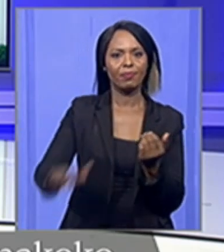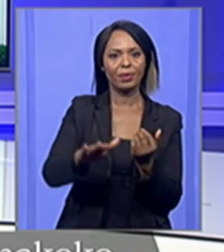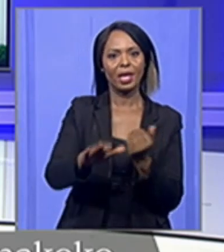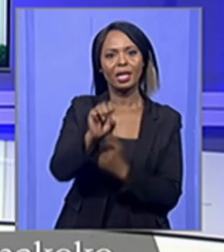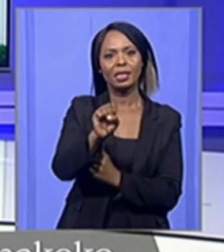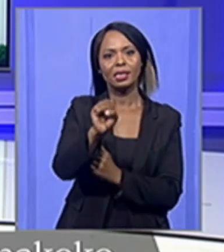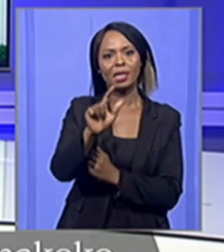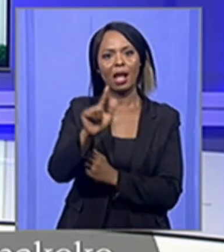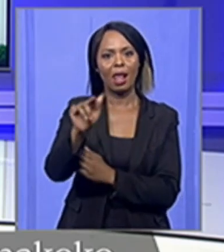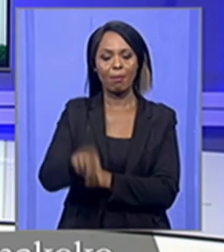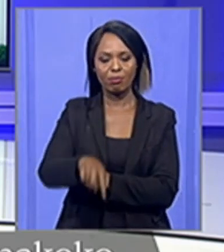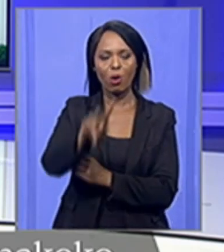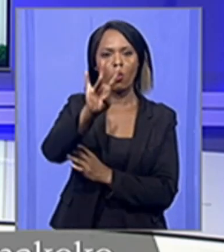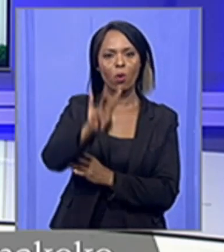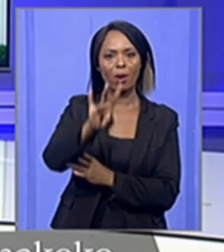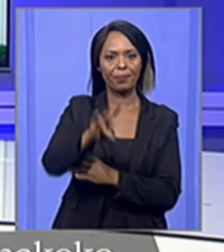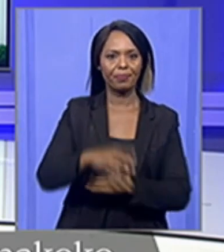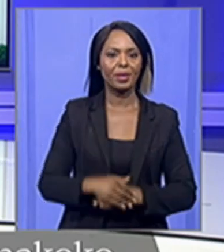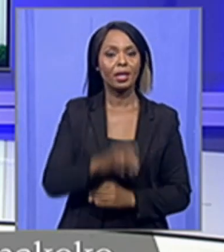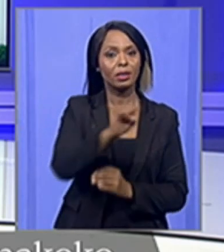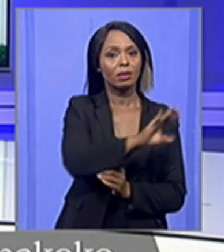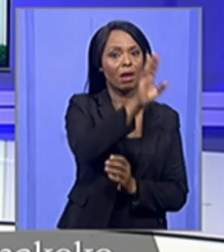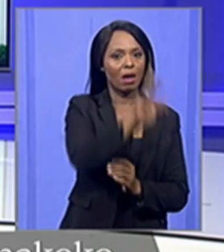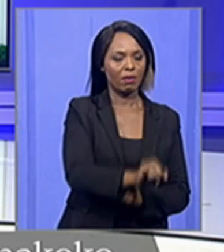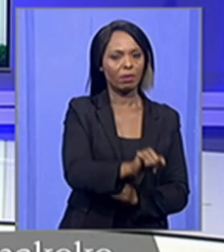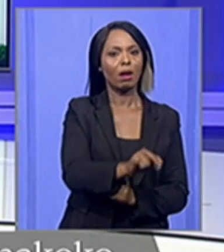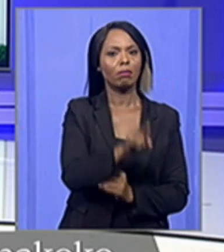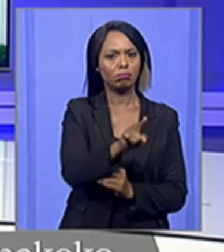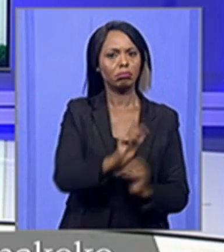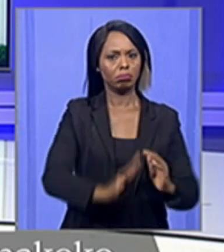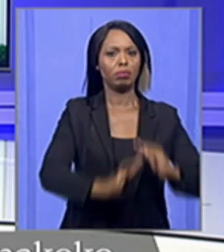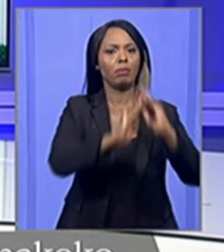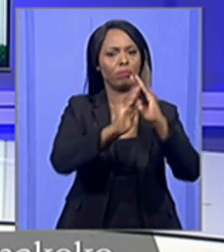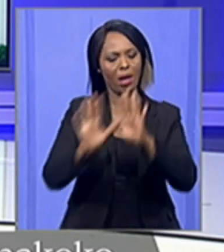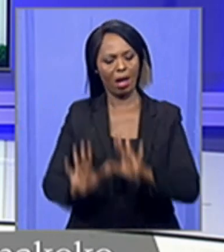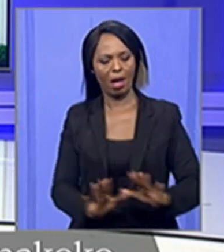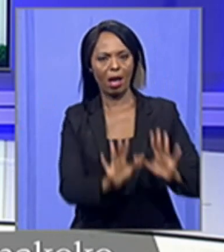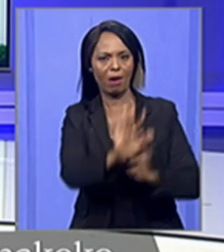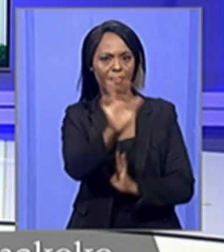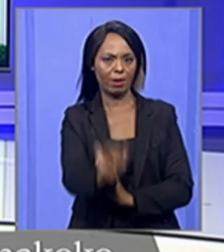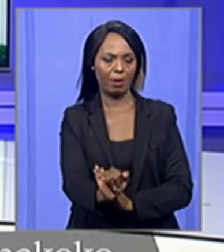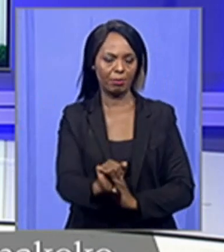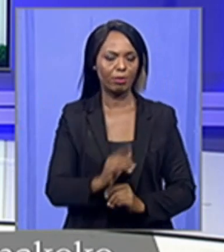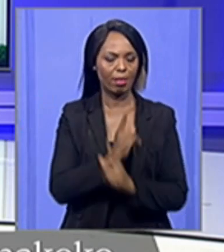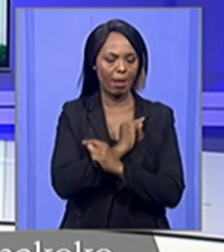Salaam ka Laboraro. Ga bjalo Afrika Borwa ke tšona dinkgwete tša Afrika.